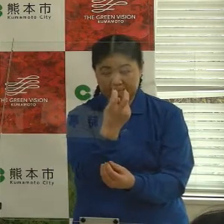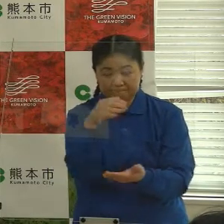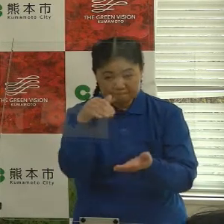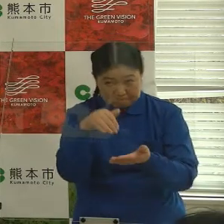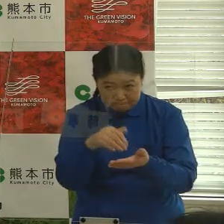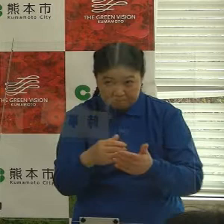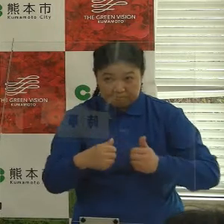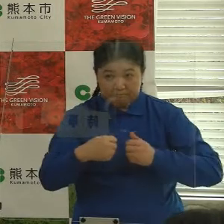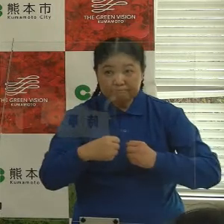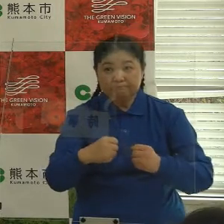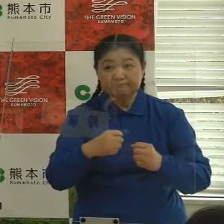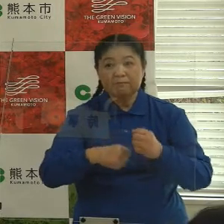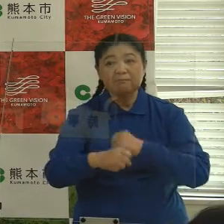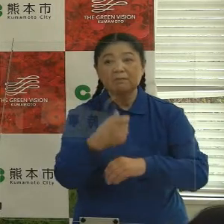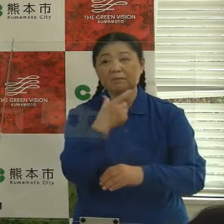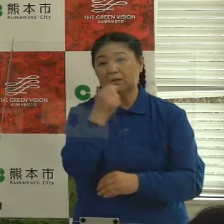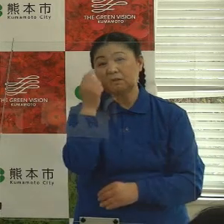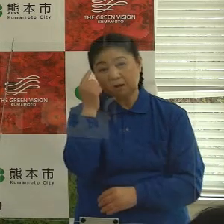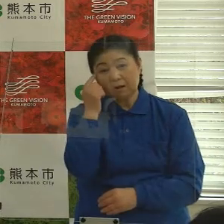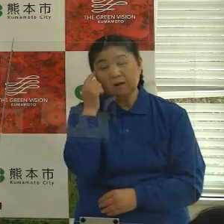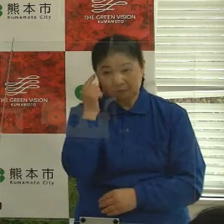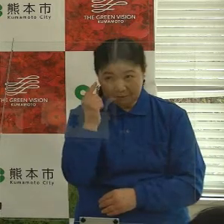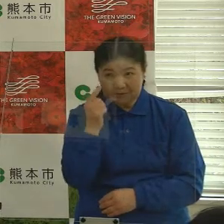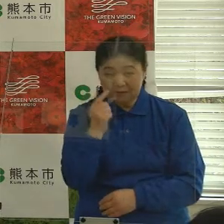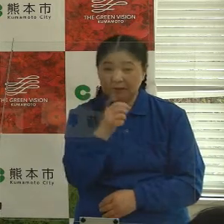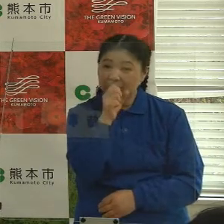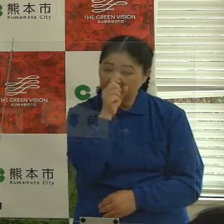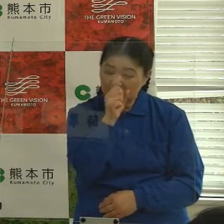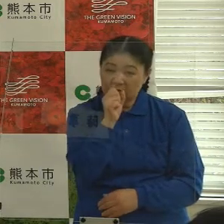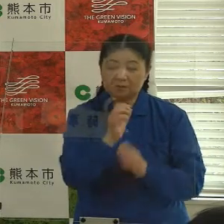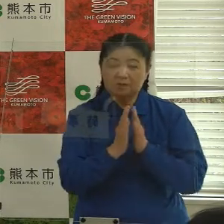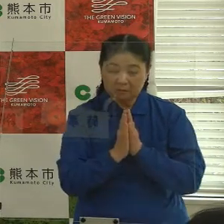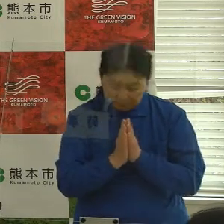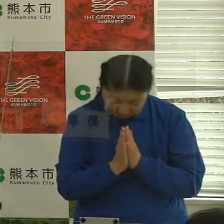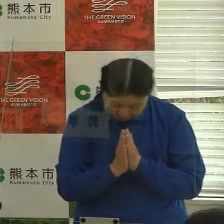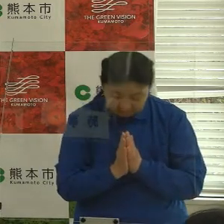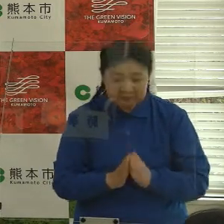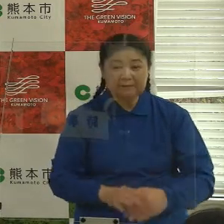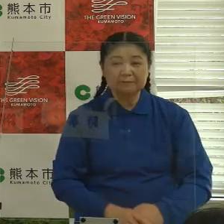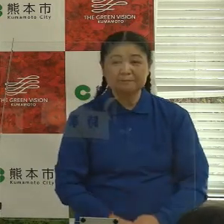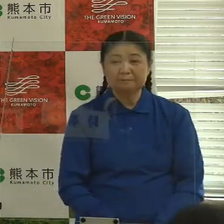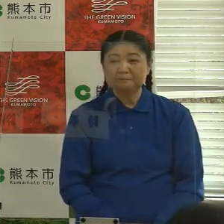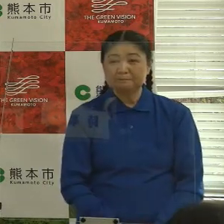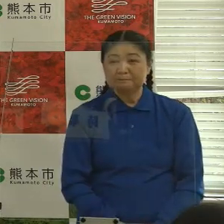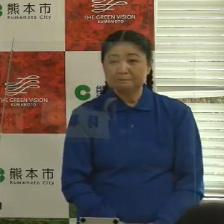理を徹底して取り組んでまいりたいと考えております。どうぞよろしくお願いいたします。